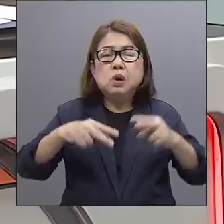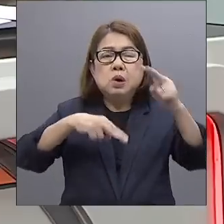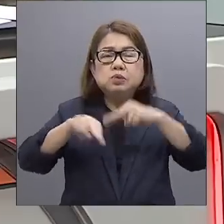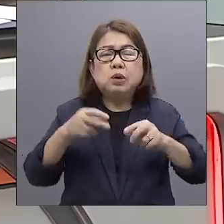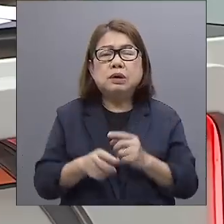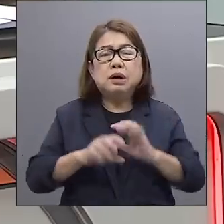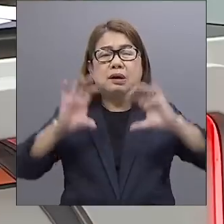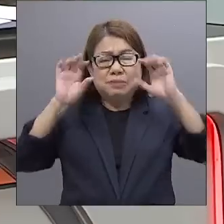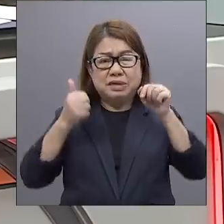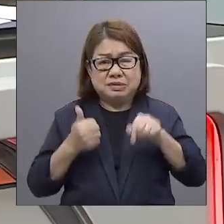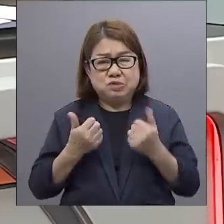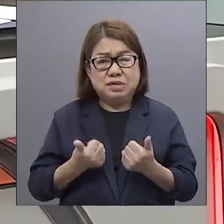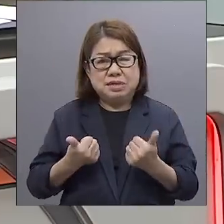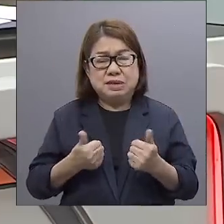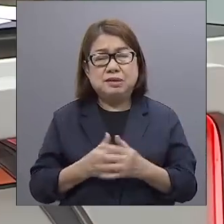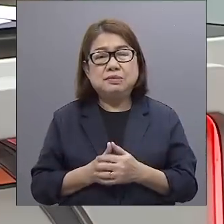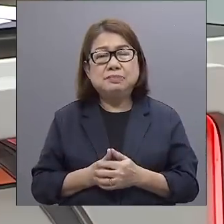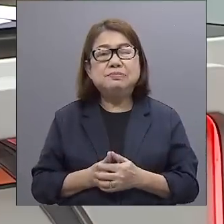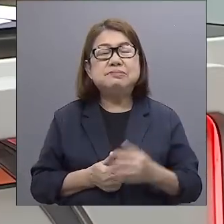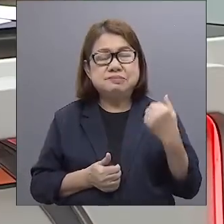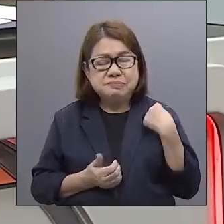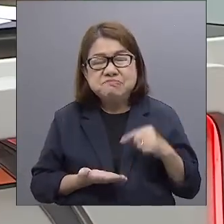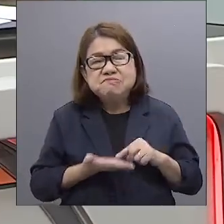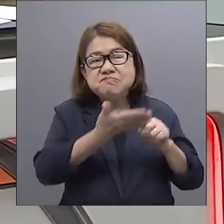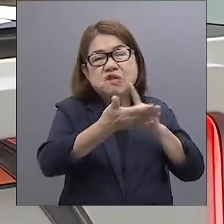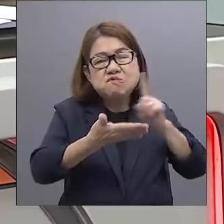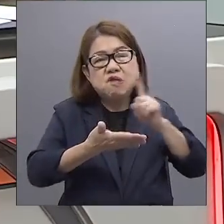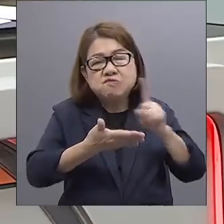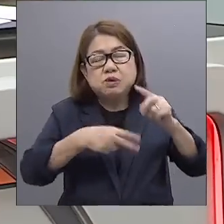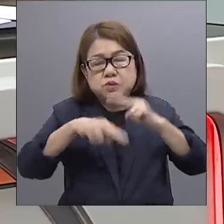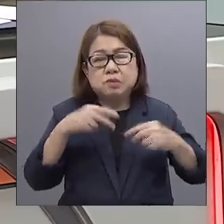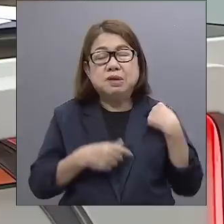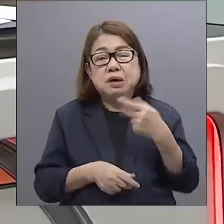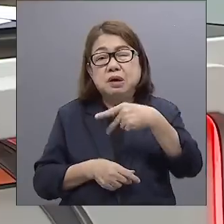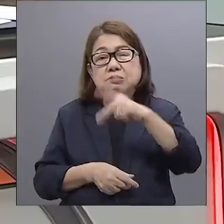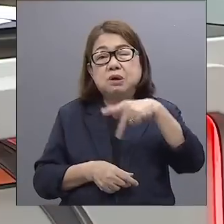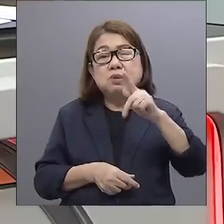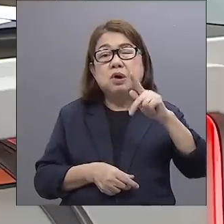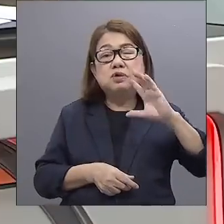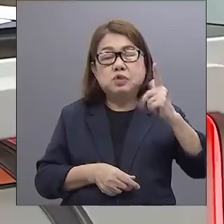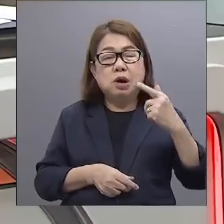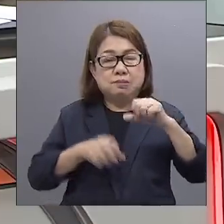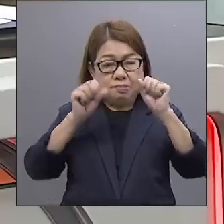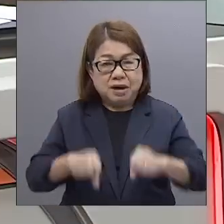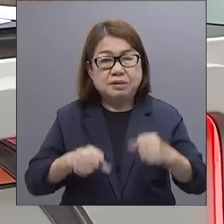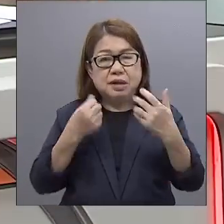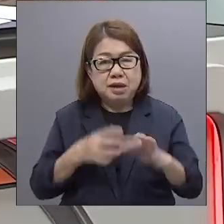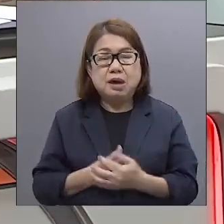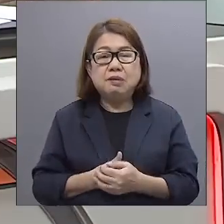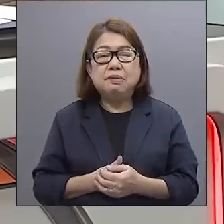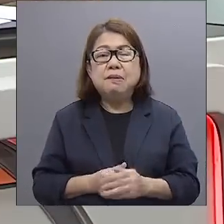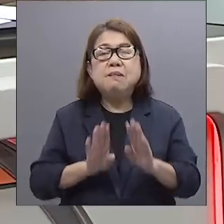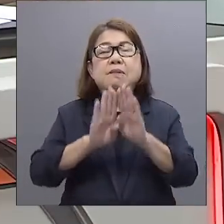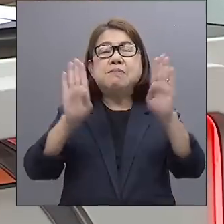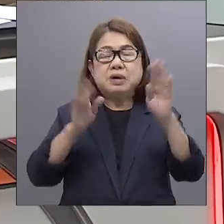กำลังทำงานกันอยู่ณขณะนี้ก็ยังเดินหน้าอยู่ค่ะอย่างปปชเองก็มีมติให้เปิดเผยข้อมูลในคดีของพลเอก